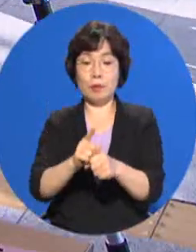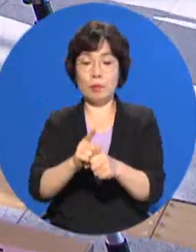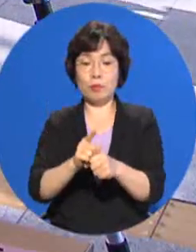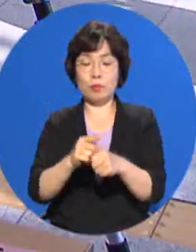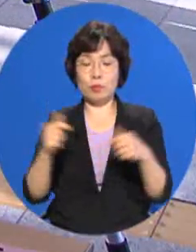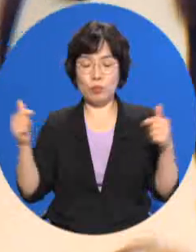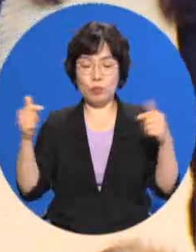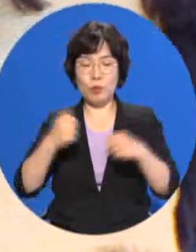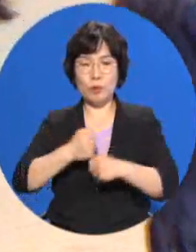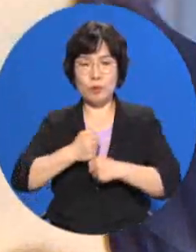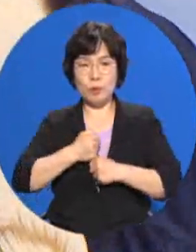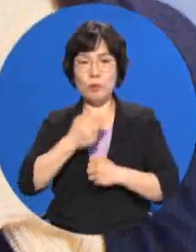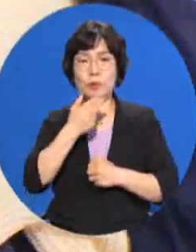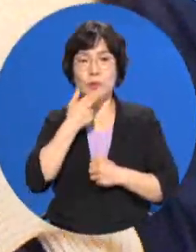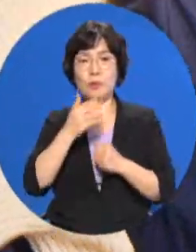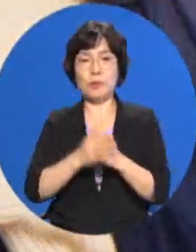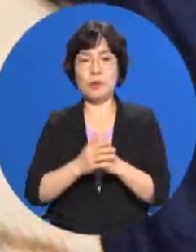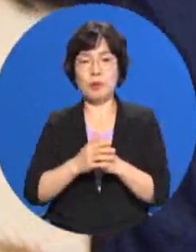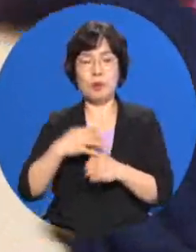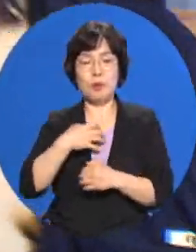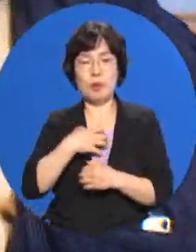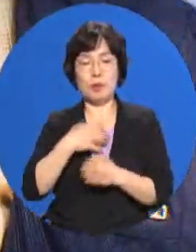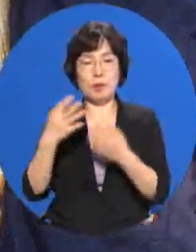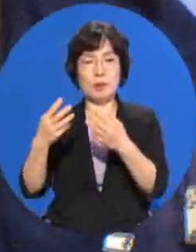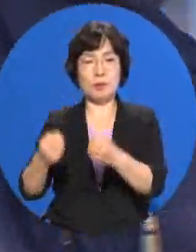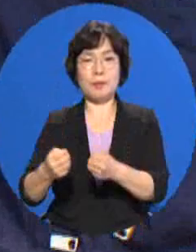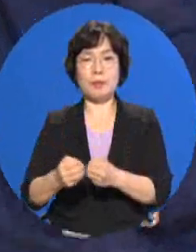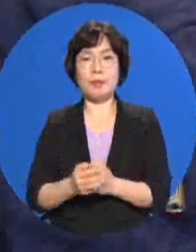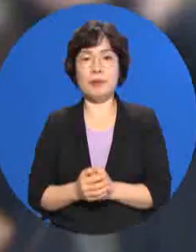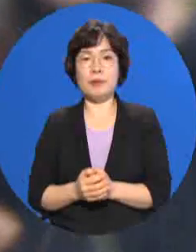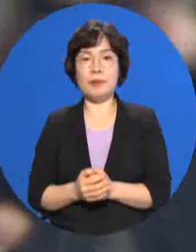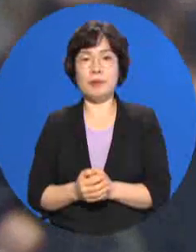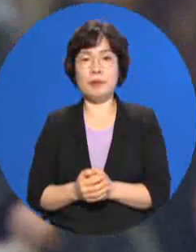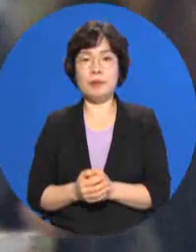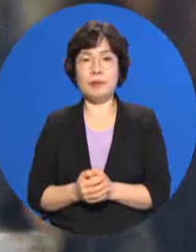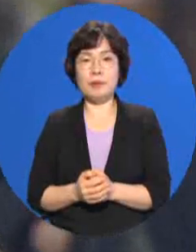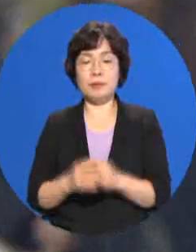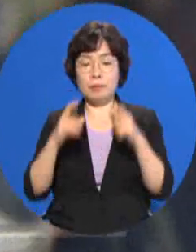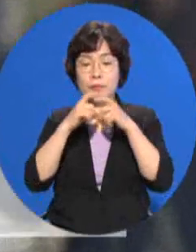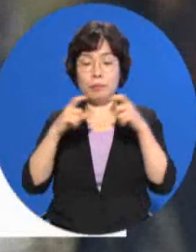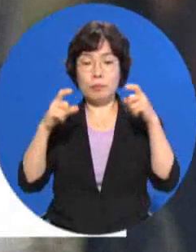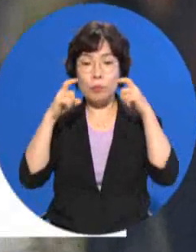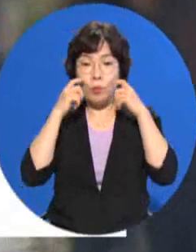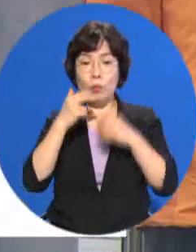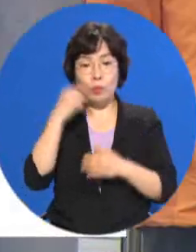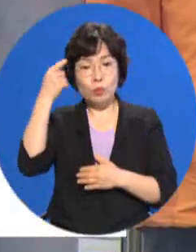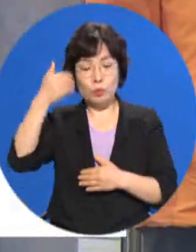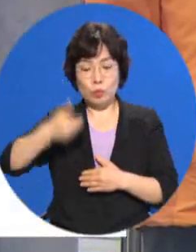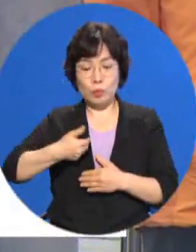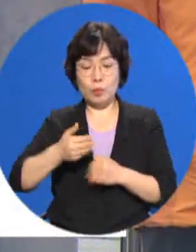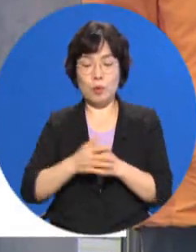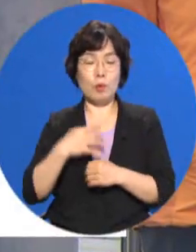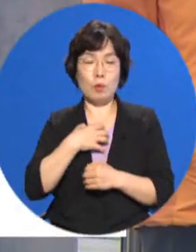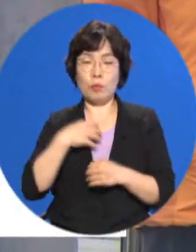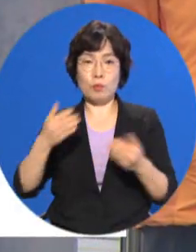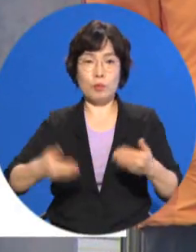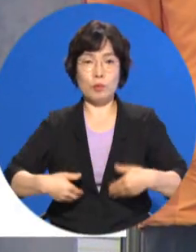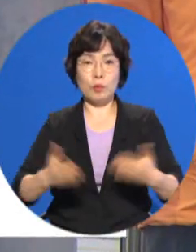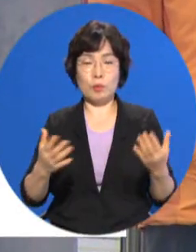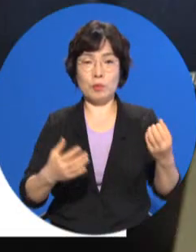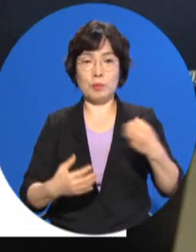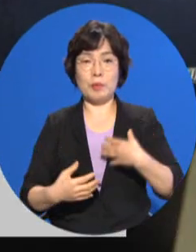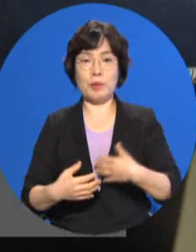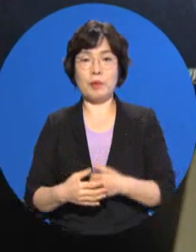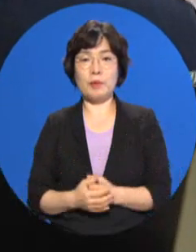느슨해진 경계심에 일부에서는 우려의 목소리가 터져나옵니다. 마스크 써야 되지 않냐 했더니 뭐라냐면 걱정들이 있냐는 식으로 또 얘기를